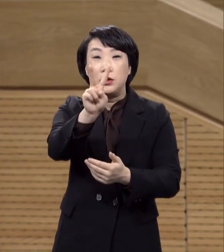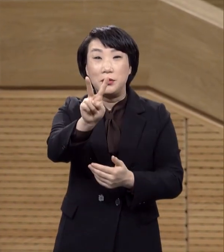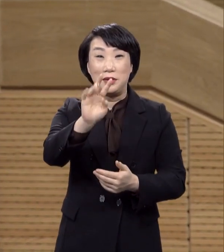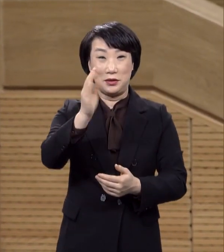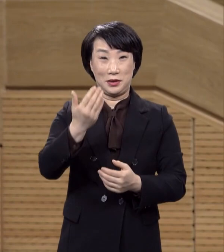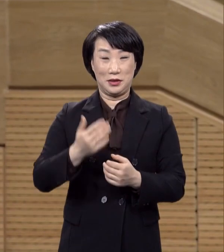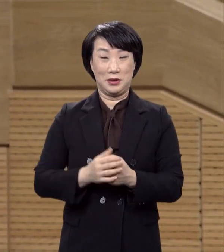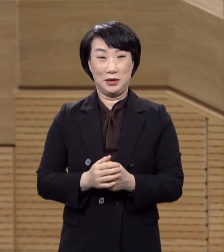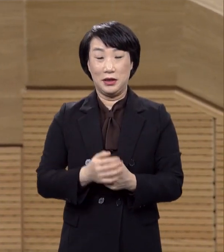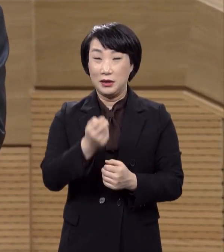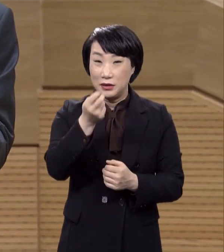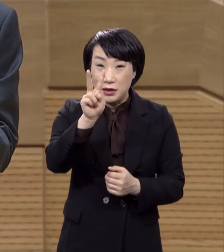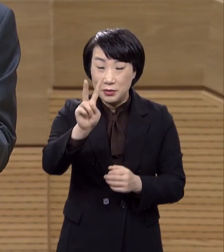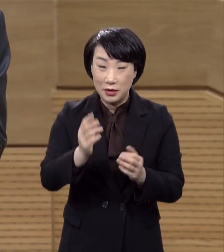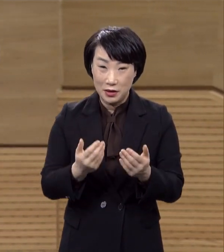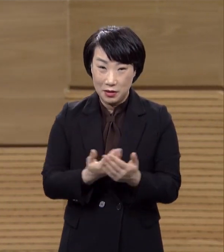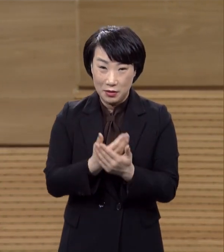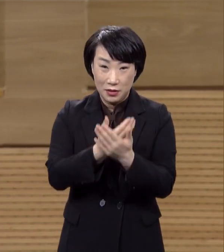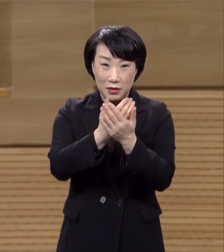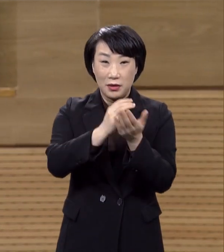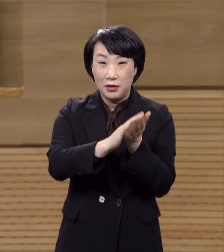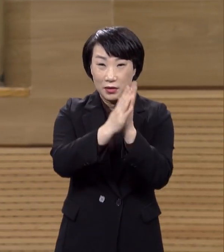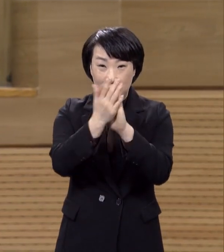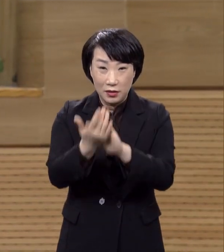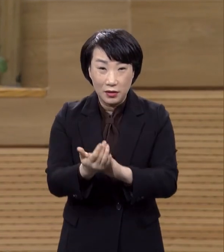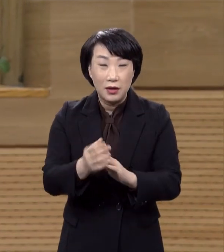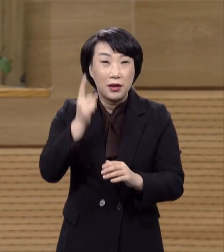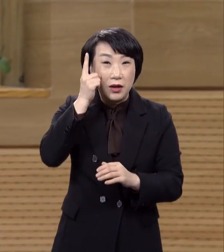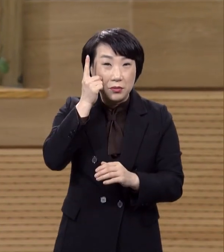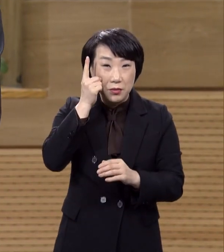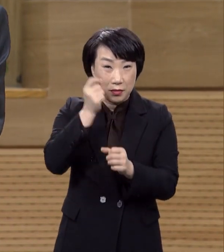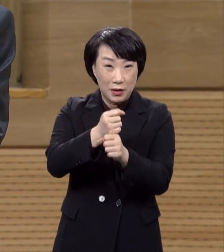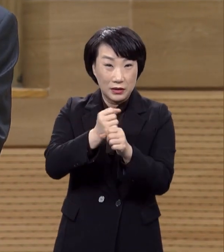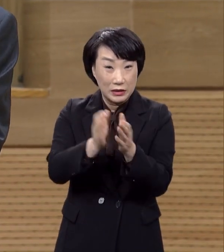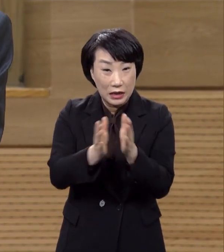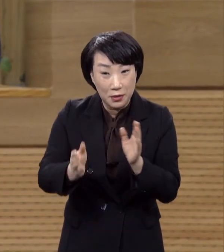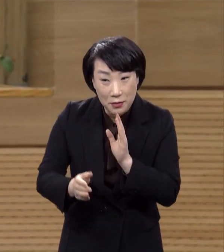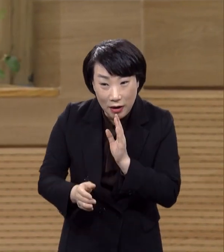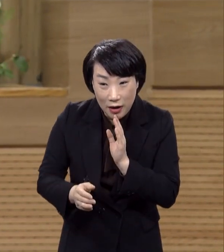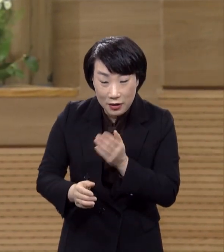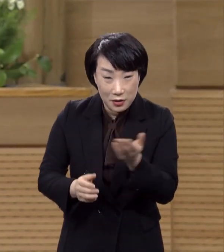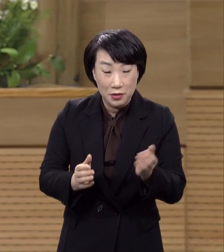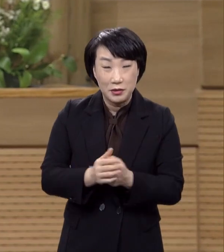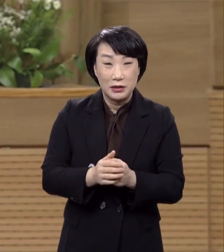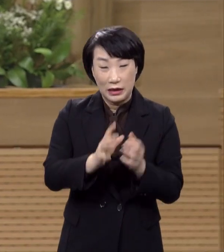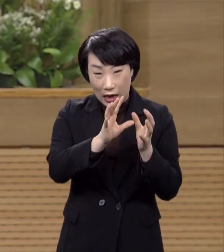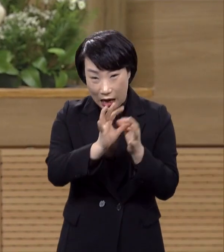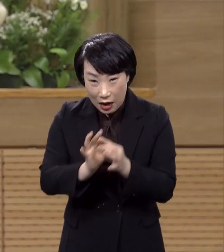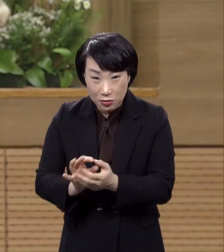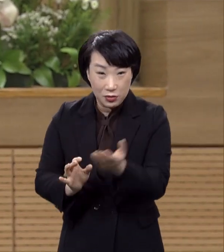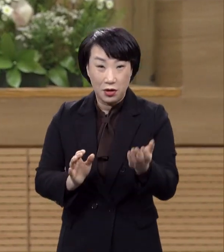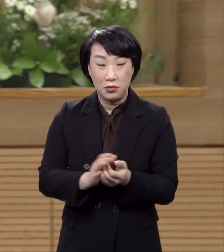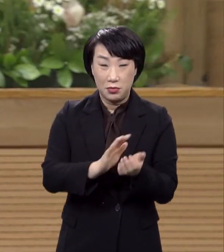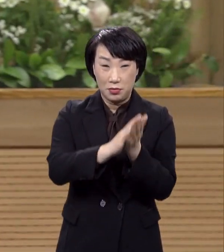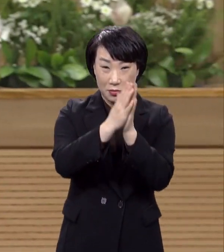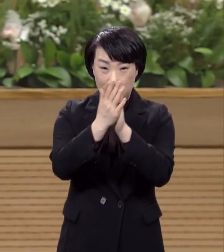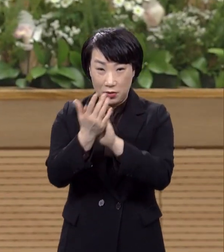텔레비가 되고 텔레비가 변해서 스마트폰이 되고 그것이 변해서 계속